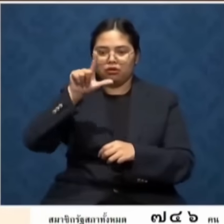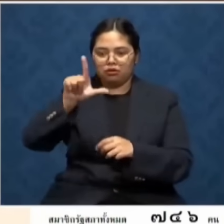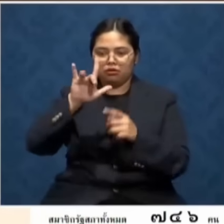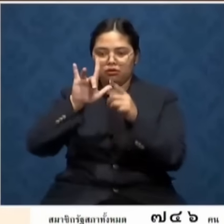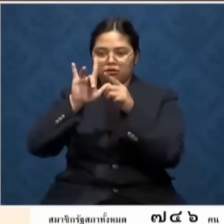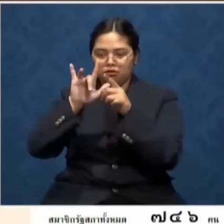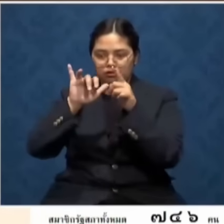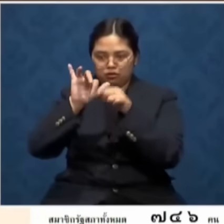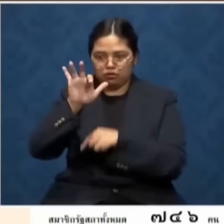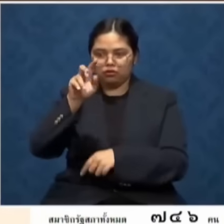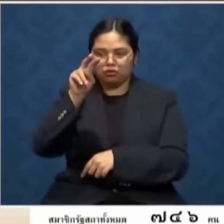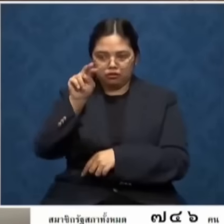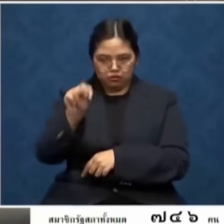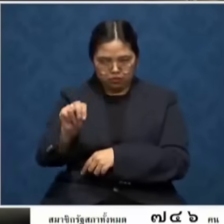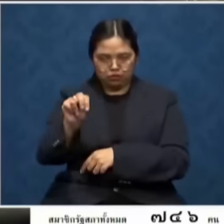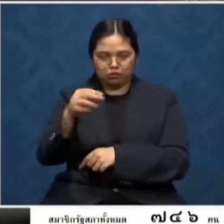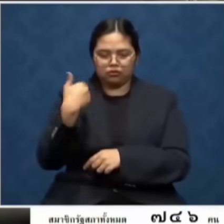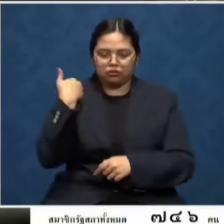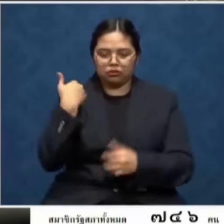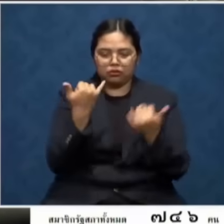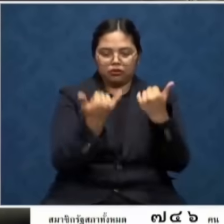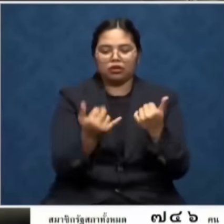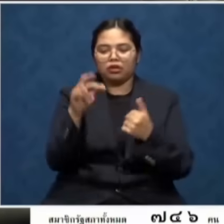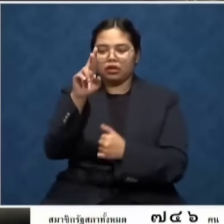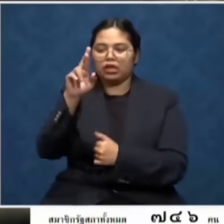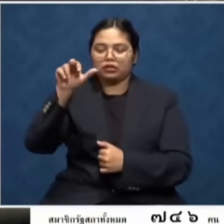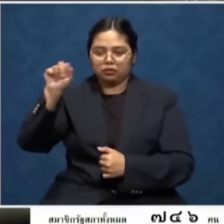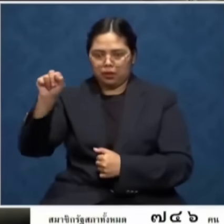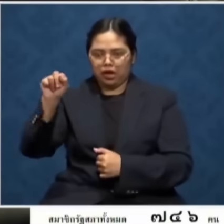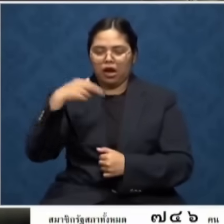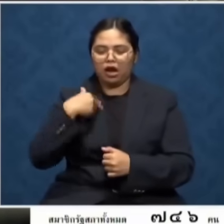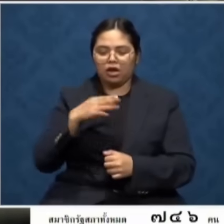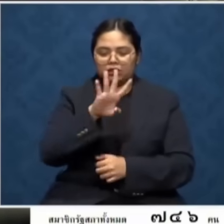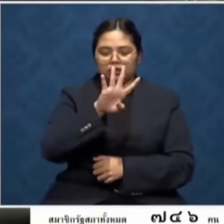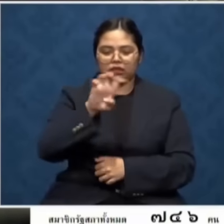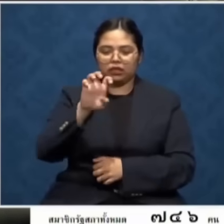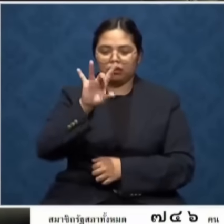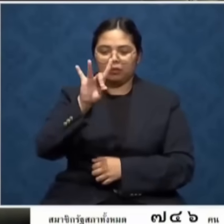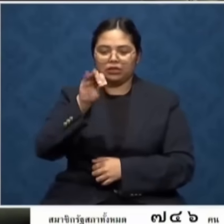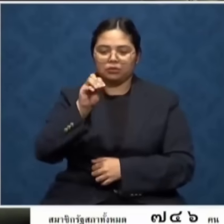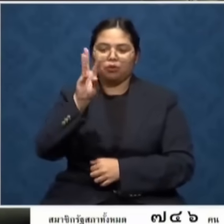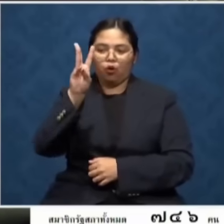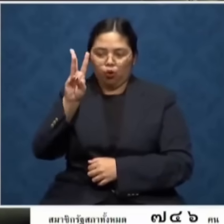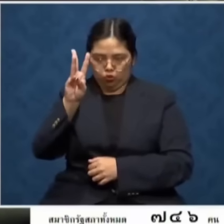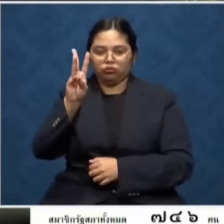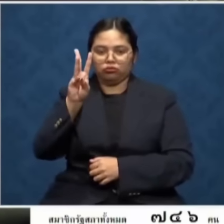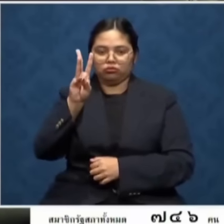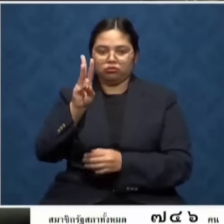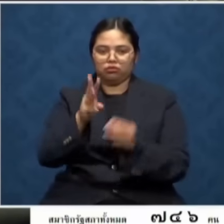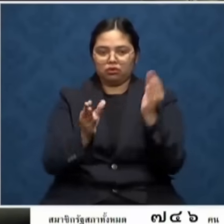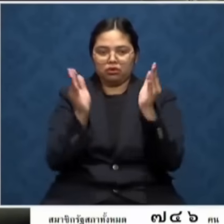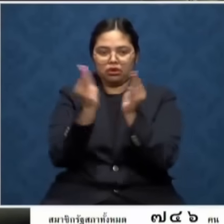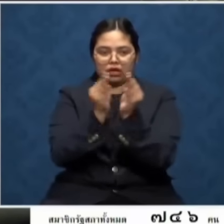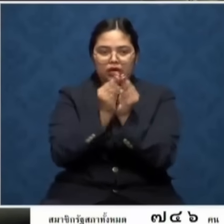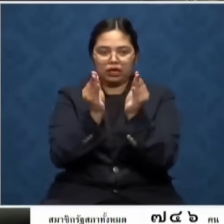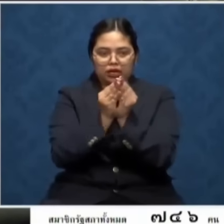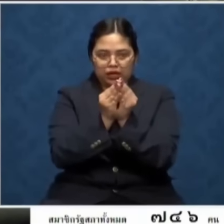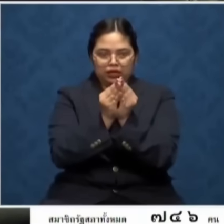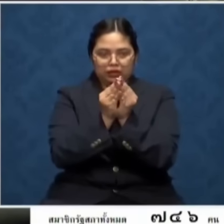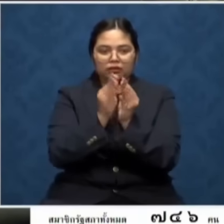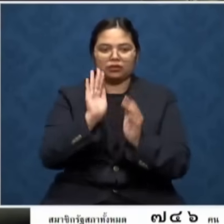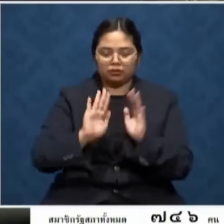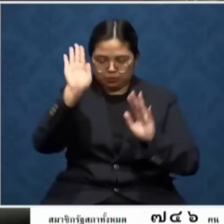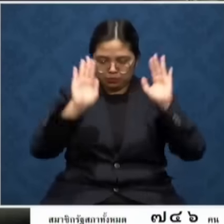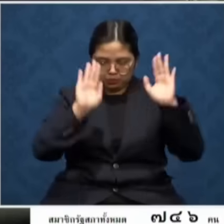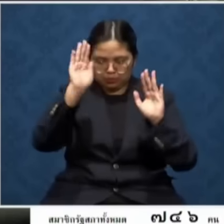านการพิจารณาจากรัฐสภาด้วยคะแนนเสียง486เสียง ครับผมได้รับท